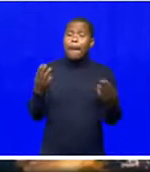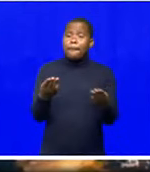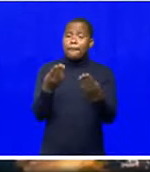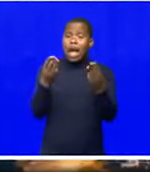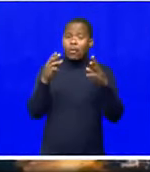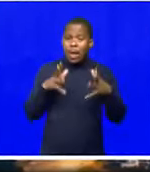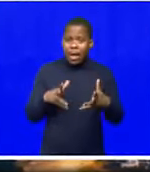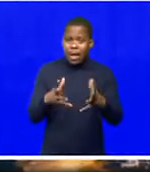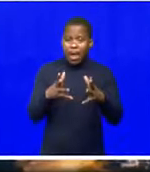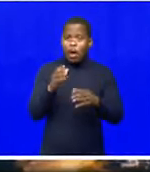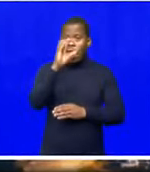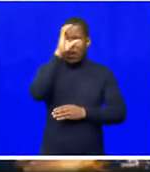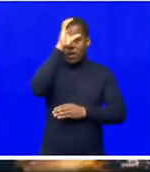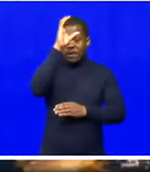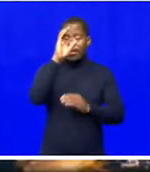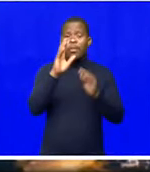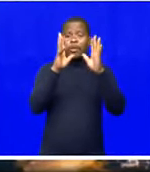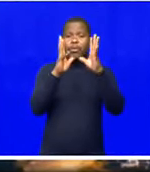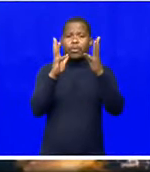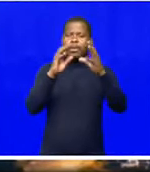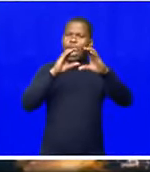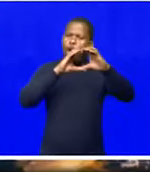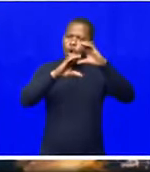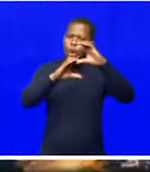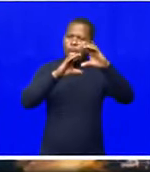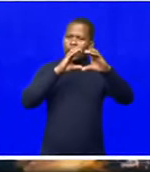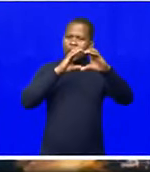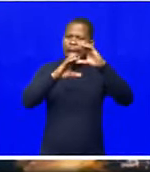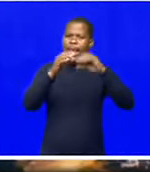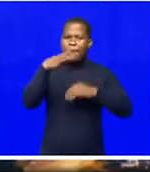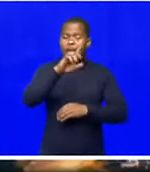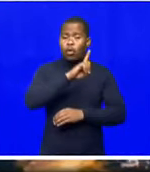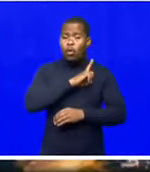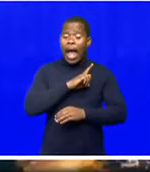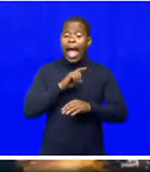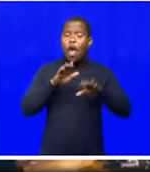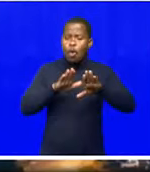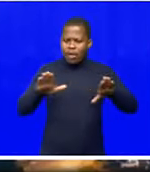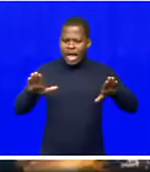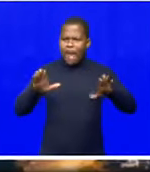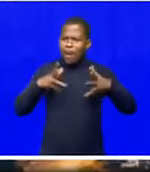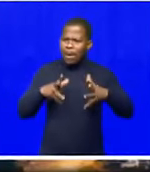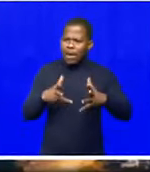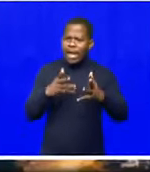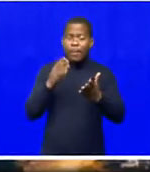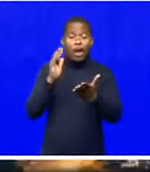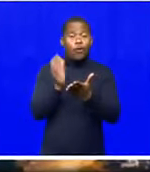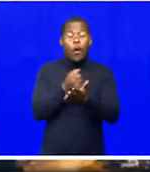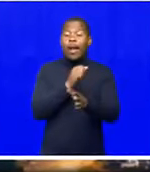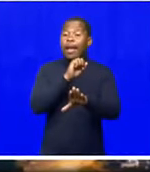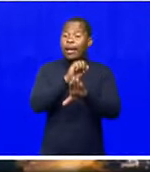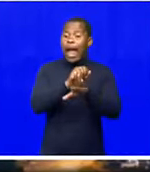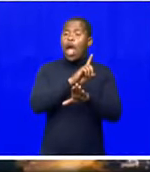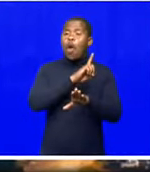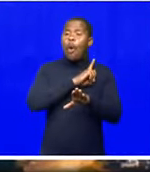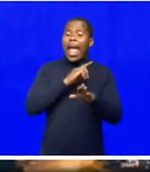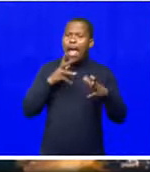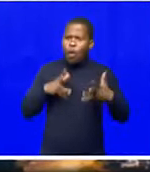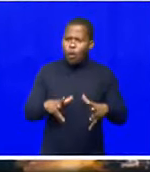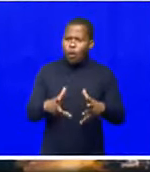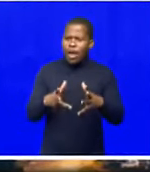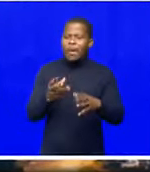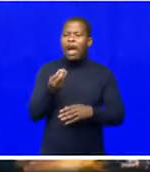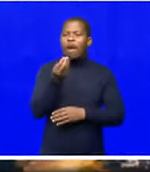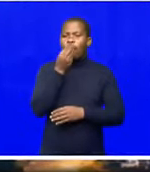bacele ukusebenzisa imihlaba lehleti kude bakhone ukukhicitela live kudla lokwanele. Ikhuluma esibani lodge emcimbini